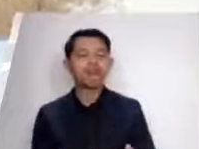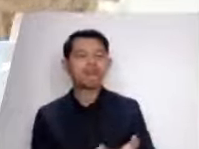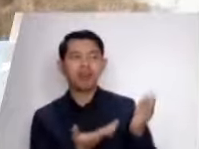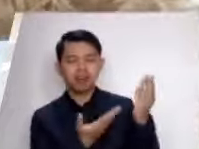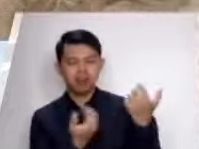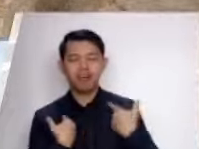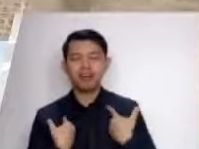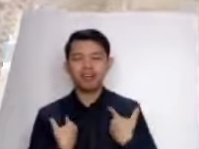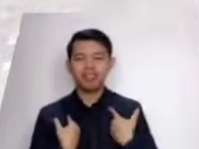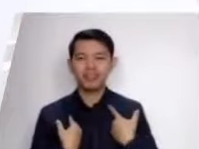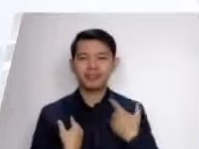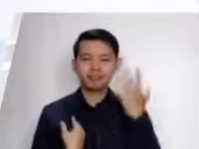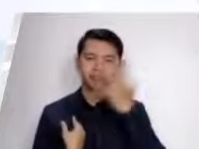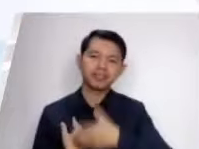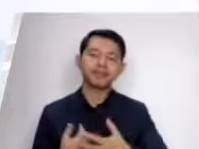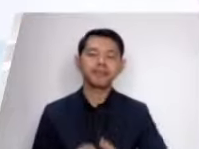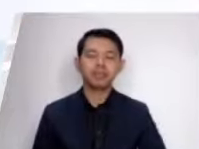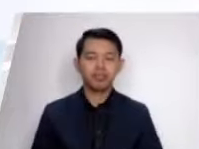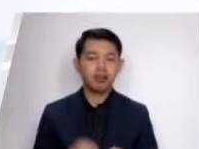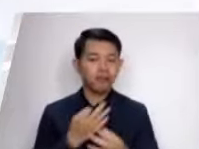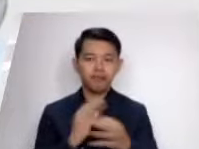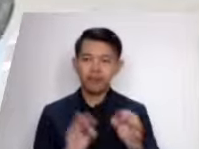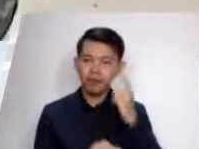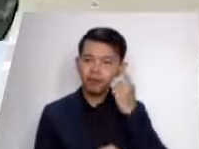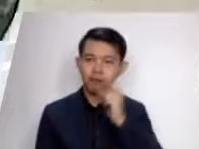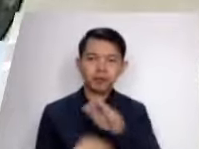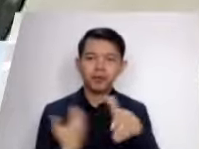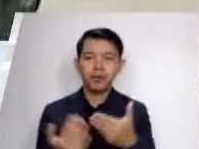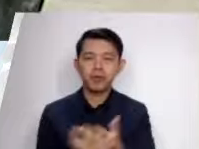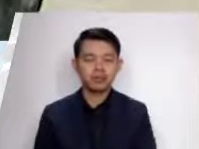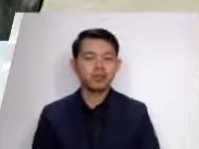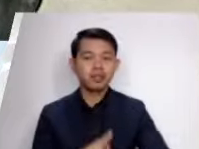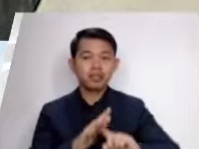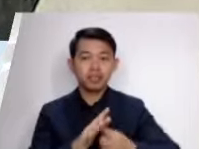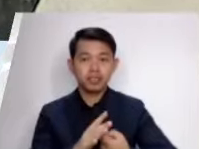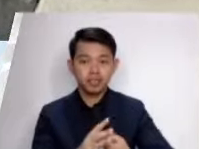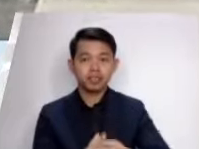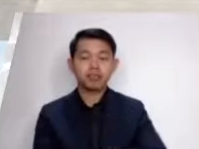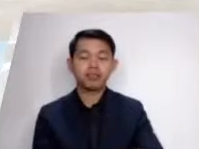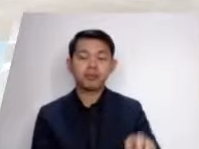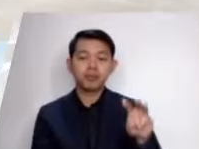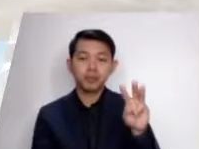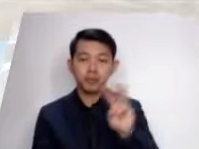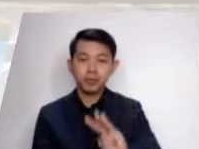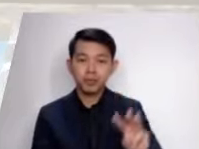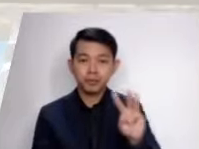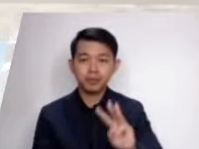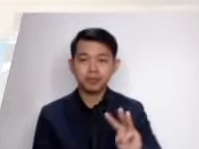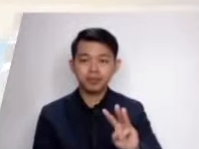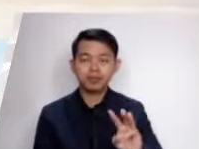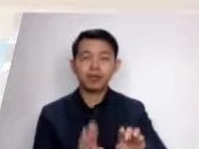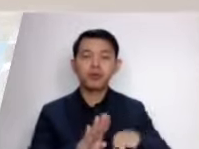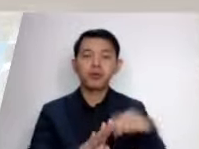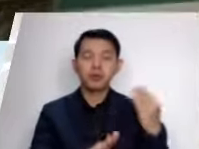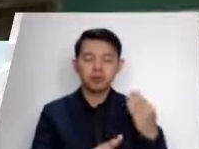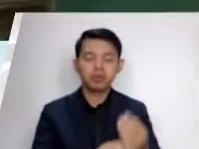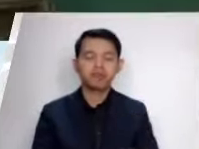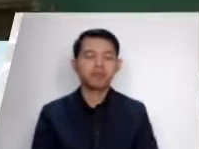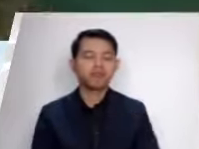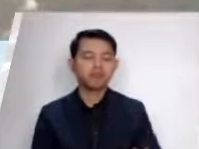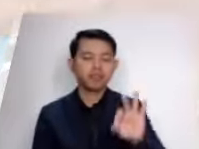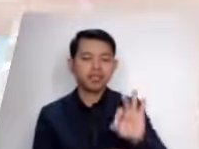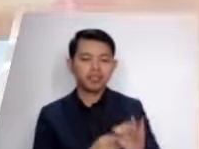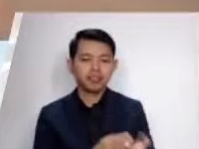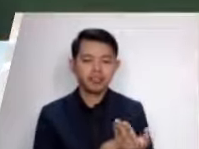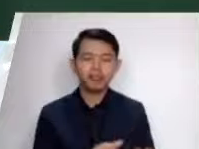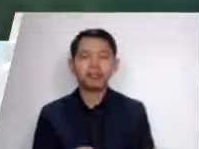para sa lahat. Simula Miyerkules, bukas itong Centro de Turismo araw-araw mula alas 9 ng umaga hanggang alas 6 ng gabi. Katabi